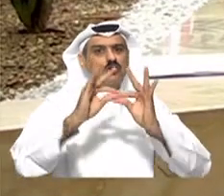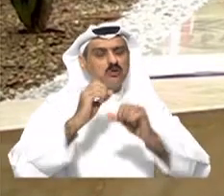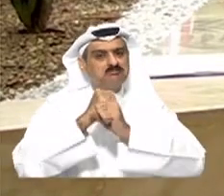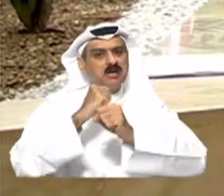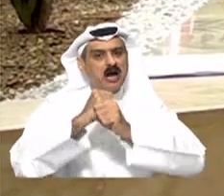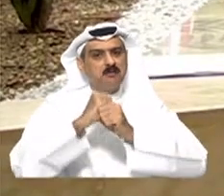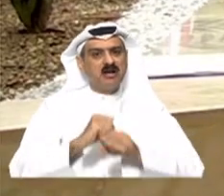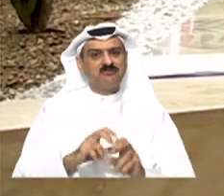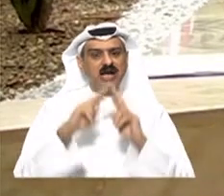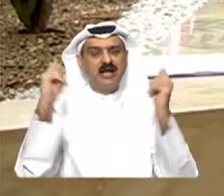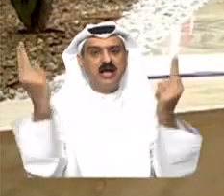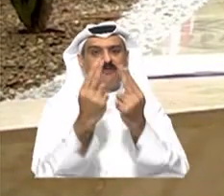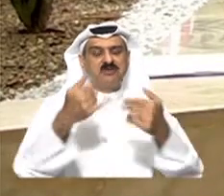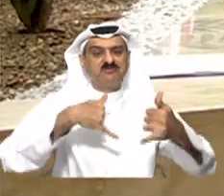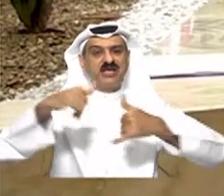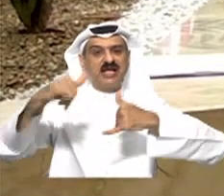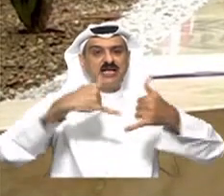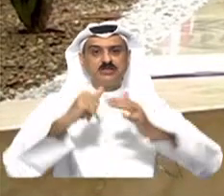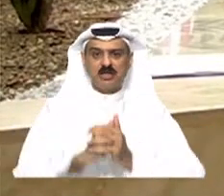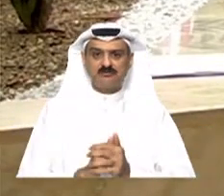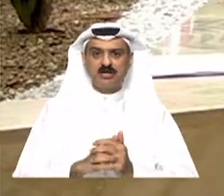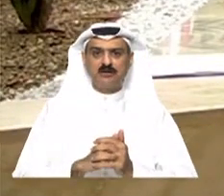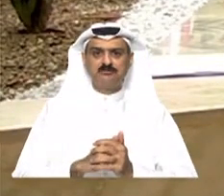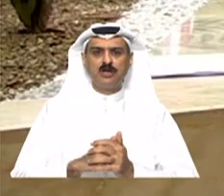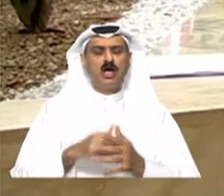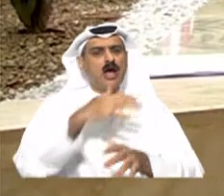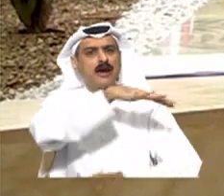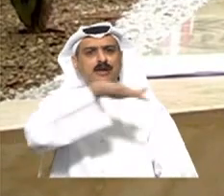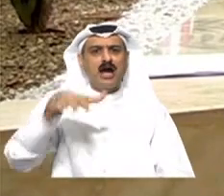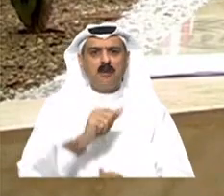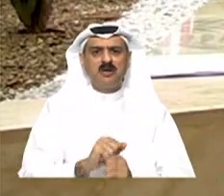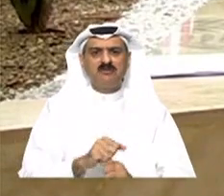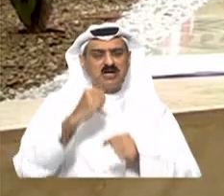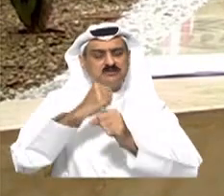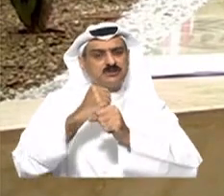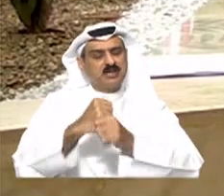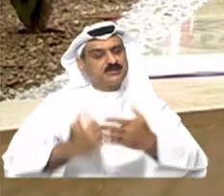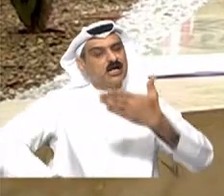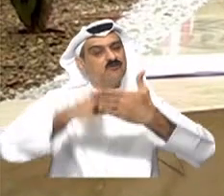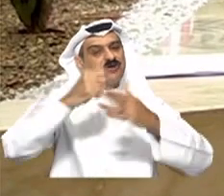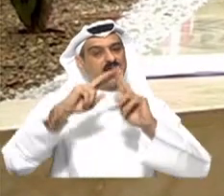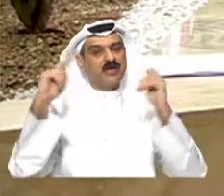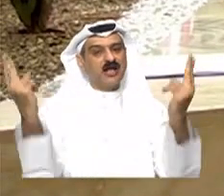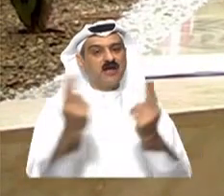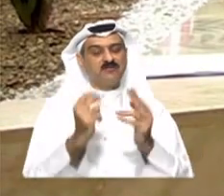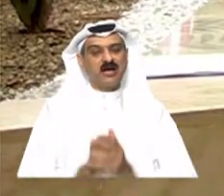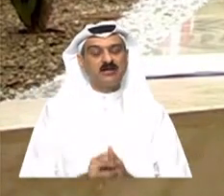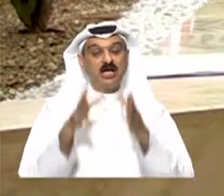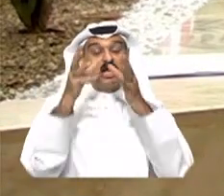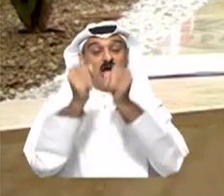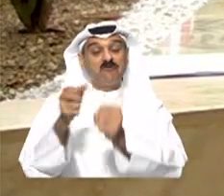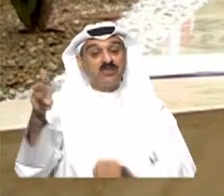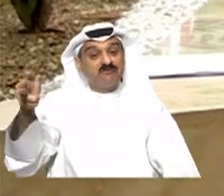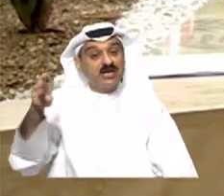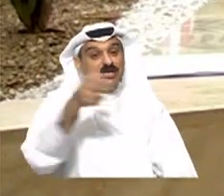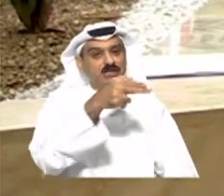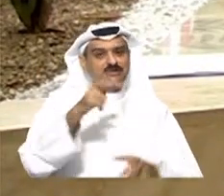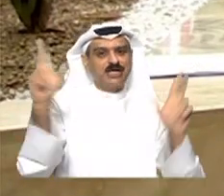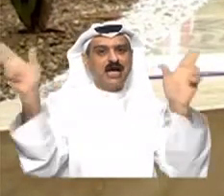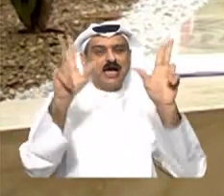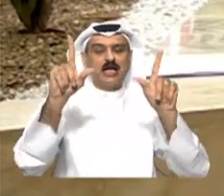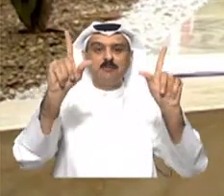للتحضير لقمة الجزائر، كل شيء هنا سخر من أجل إنجاحها وضمان تغطية إعلامية